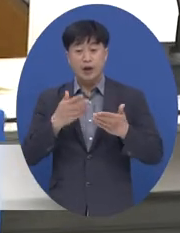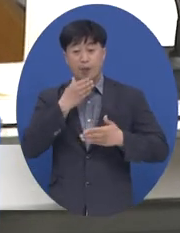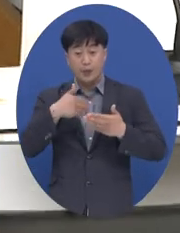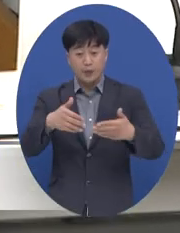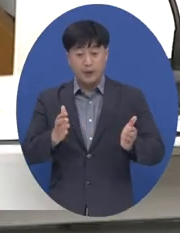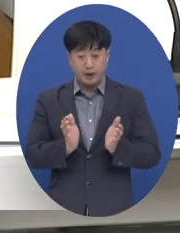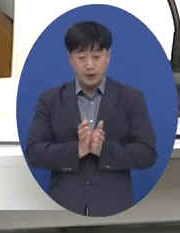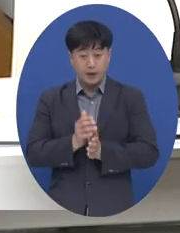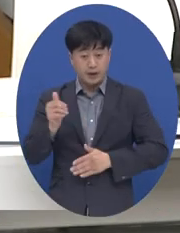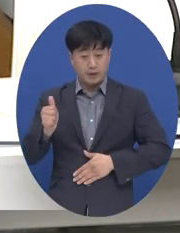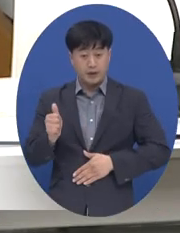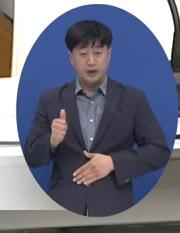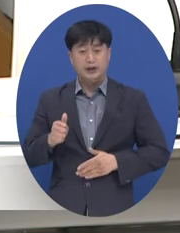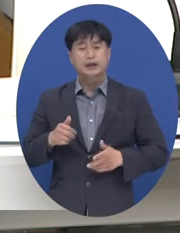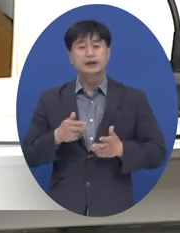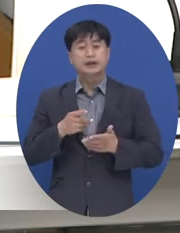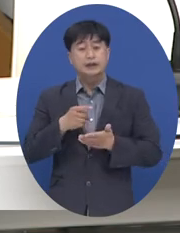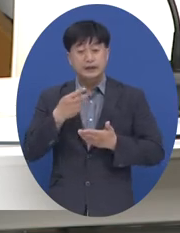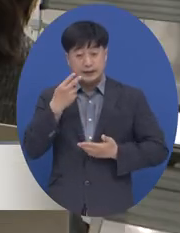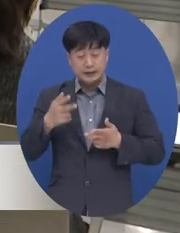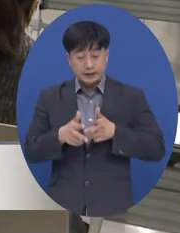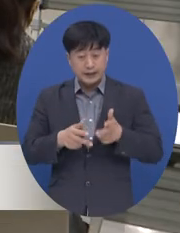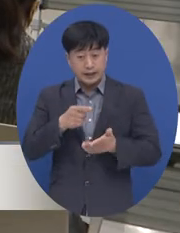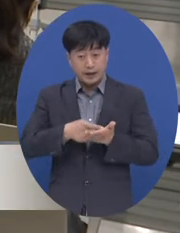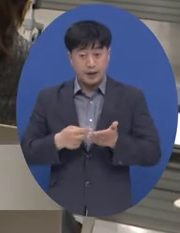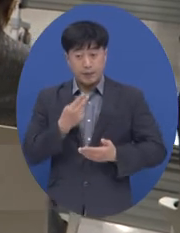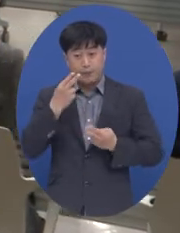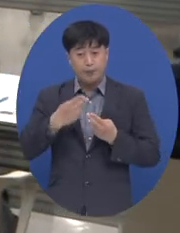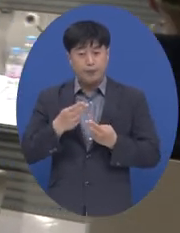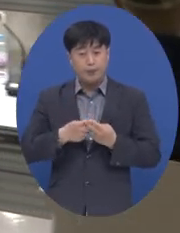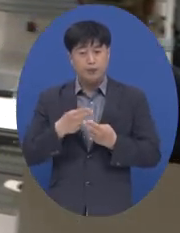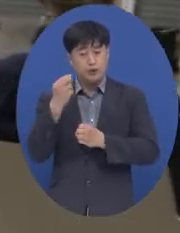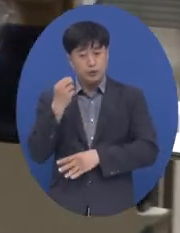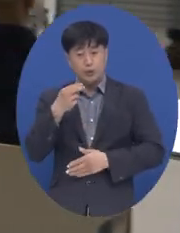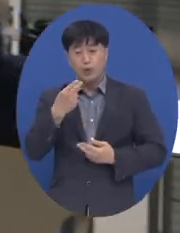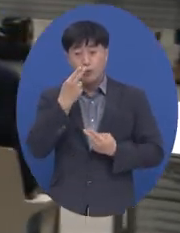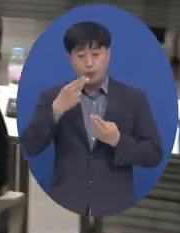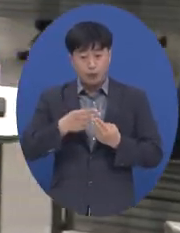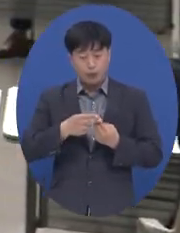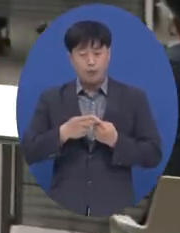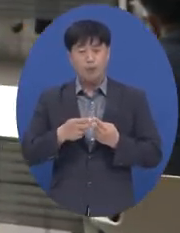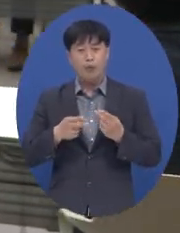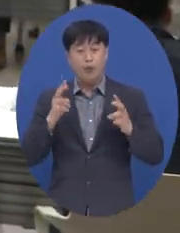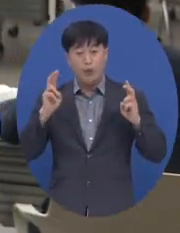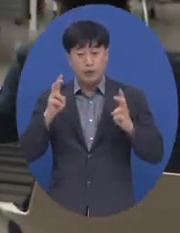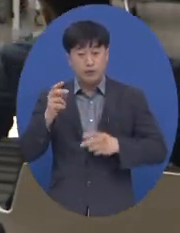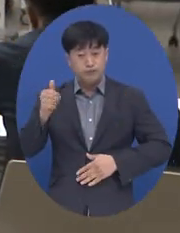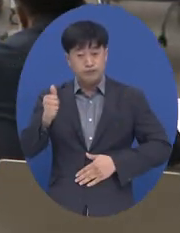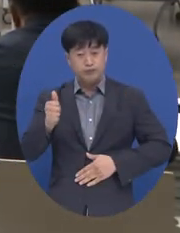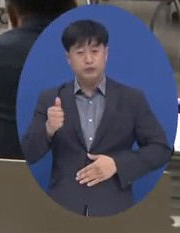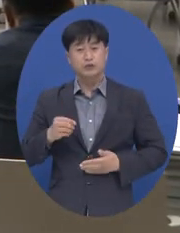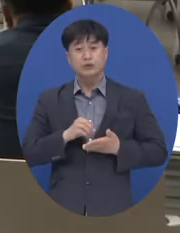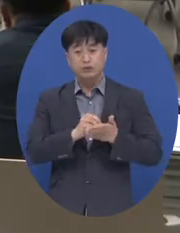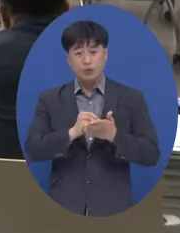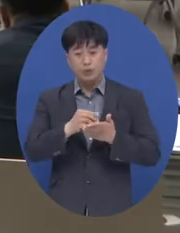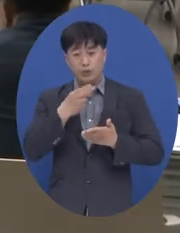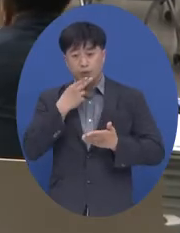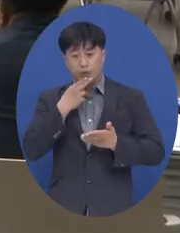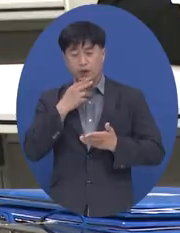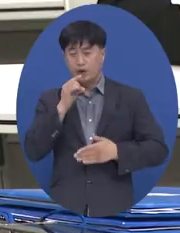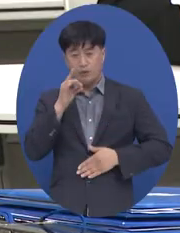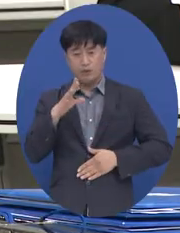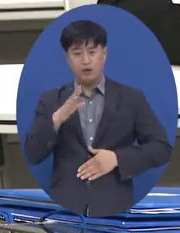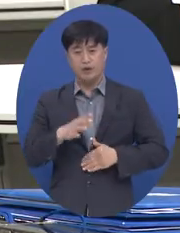근로복지공단 부장은 산재보험은 가장 기본적인 사회보험이기 때문에 사업주가 가입해주지 않아서 혜택을 받지 못한다는 것은